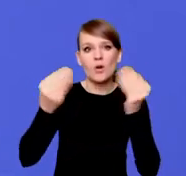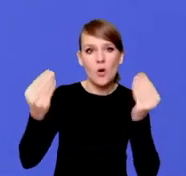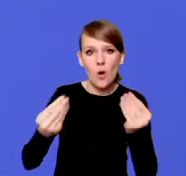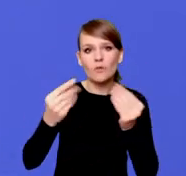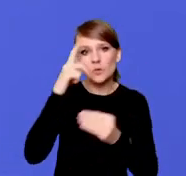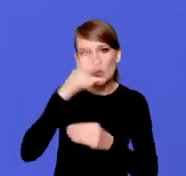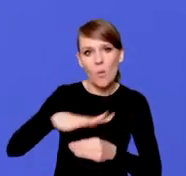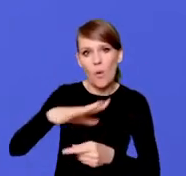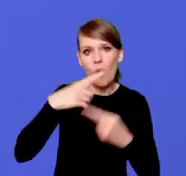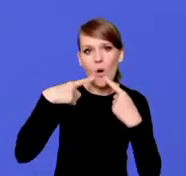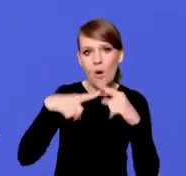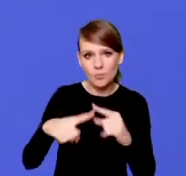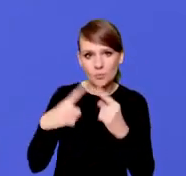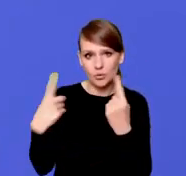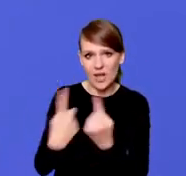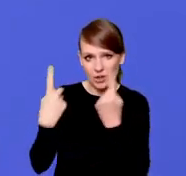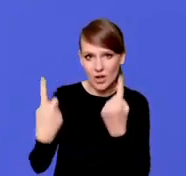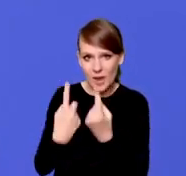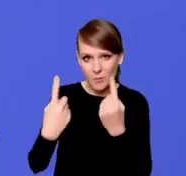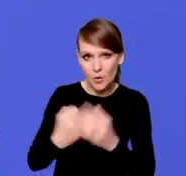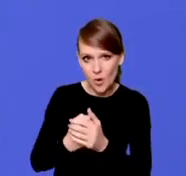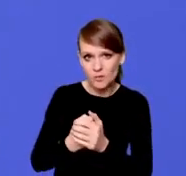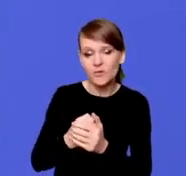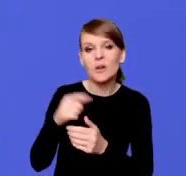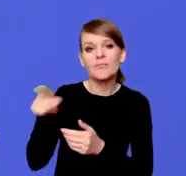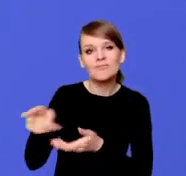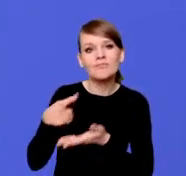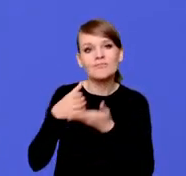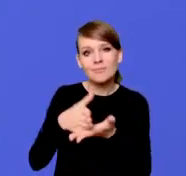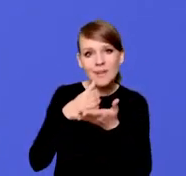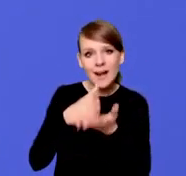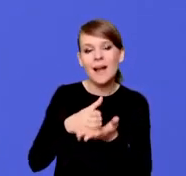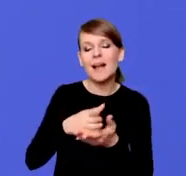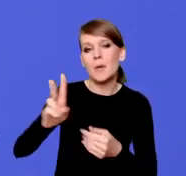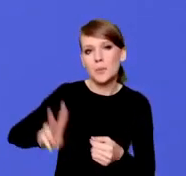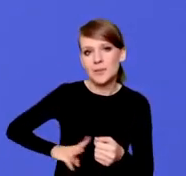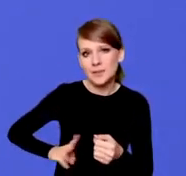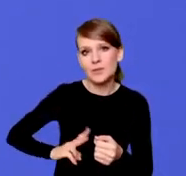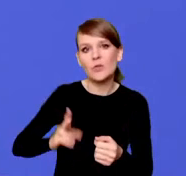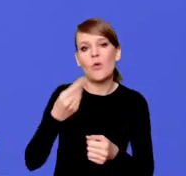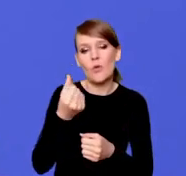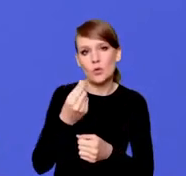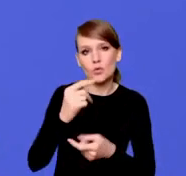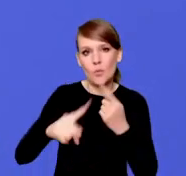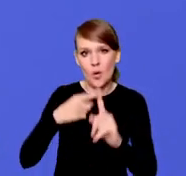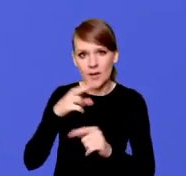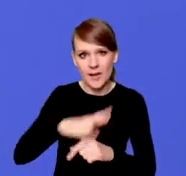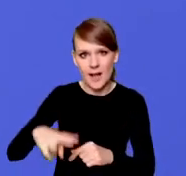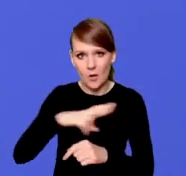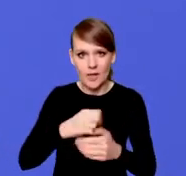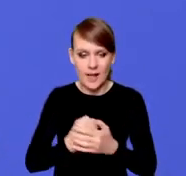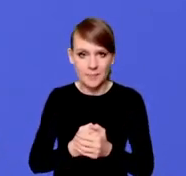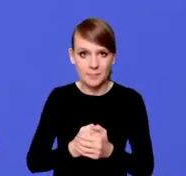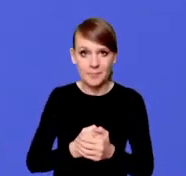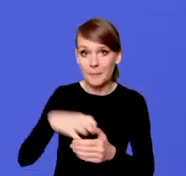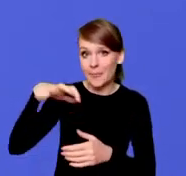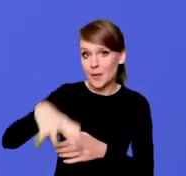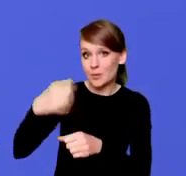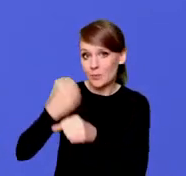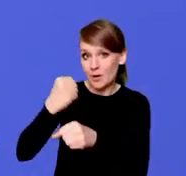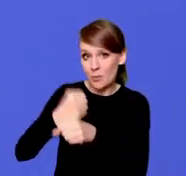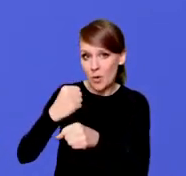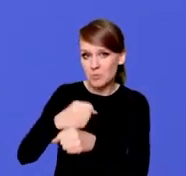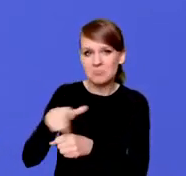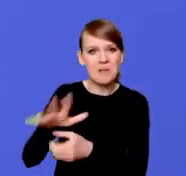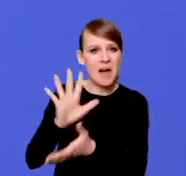Przedsiębiorstw, który jest organem doradczym Ministra Funduszy i Polityki Regionalnej. Grupa robocza, która ma charakter otwarty,